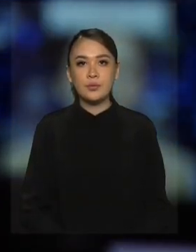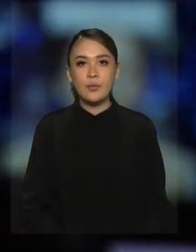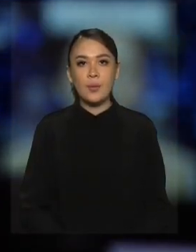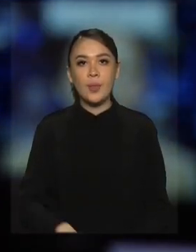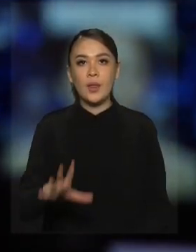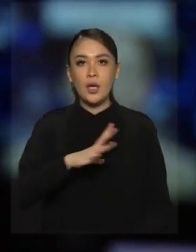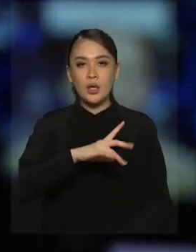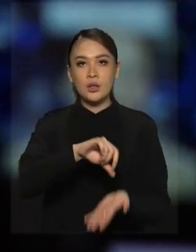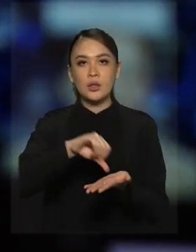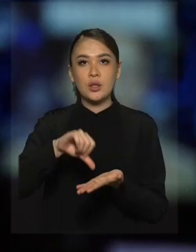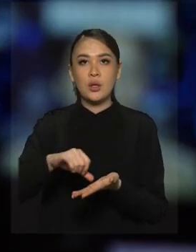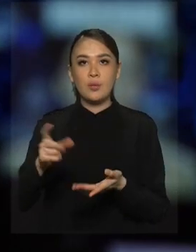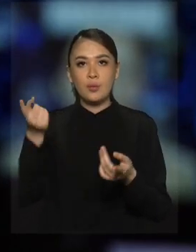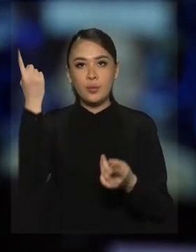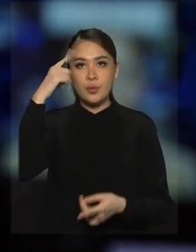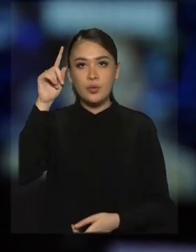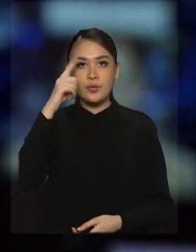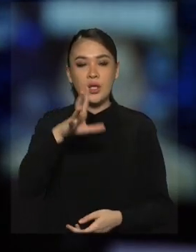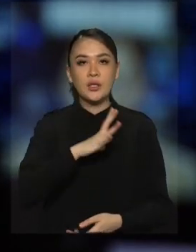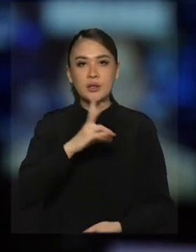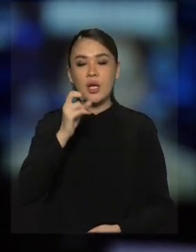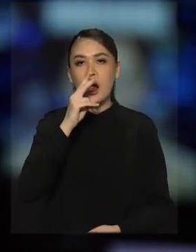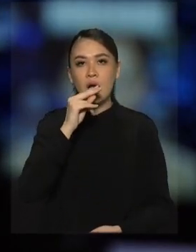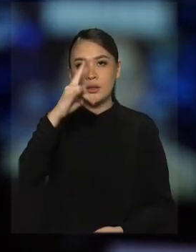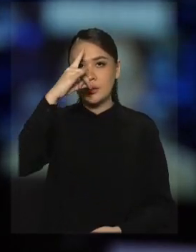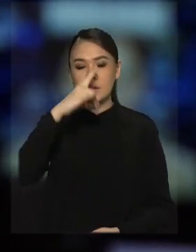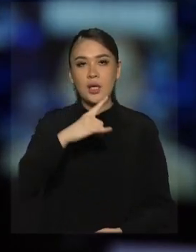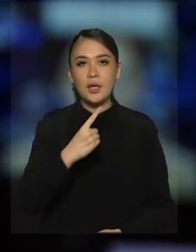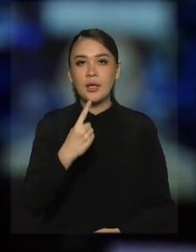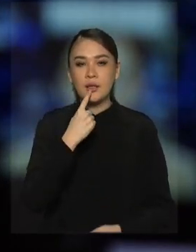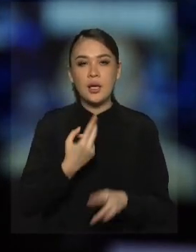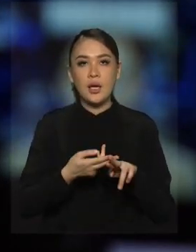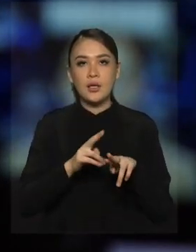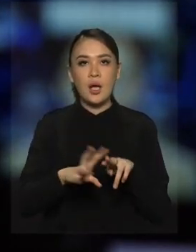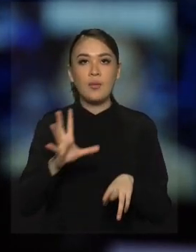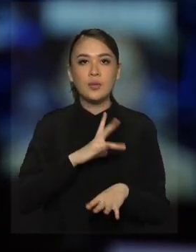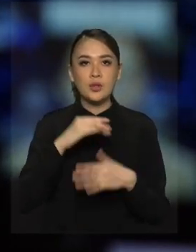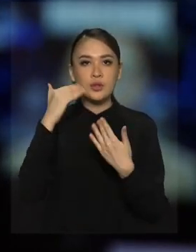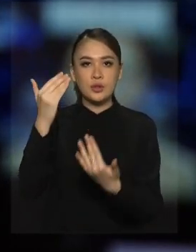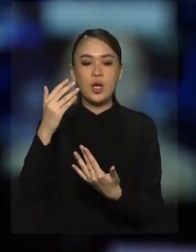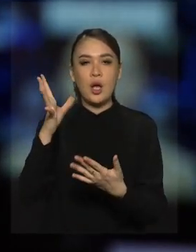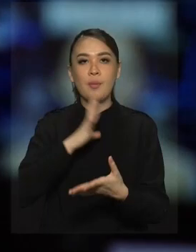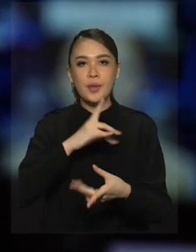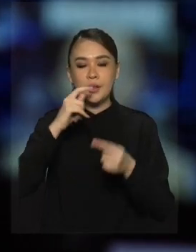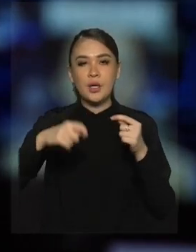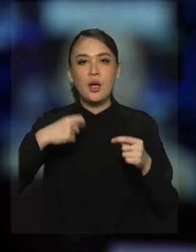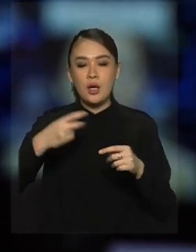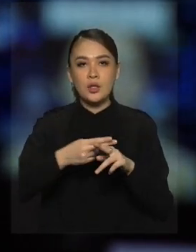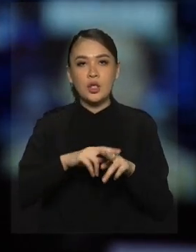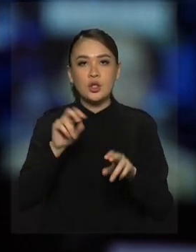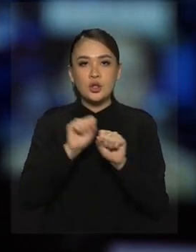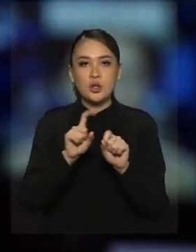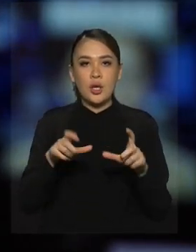Герои популярных мультфильмов заговорили на казахском языке. Идея озвучивать зарубежных анимационных персонажей принадлежит школьникам